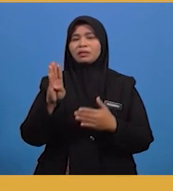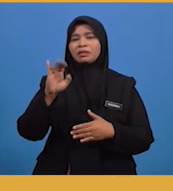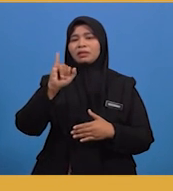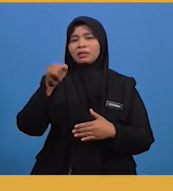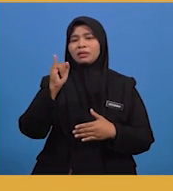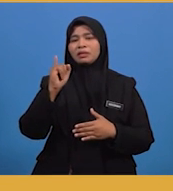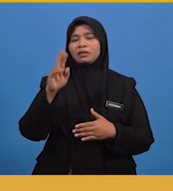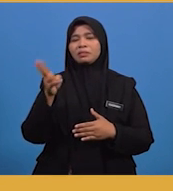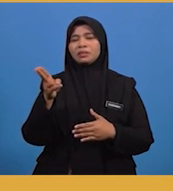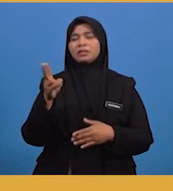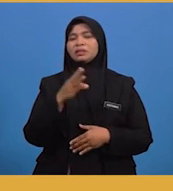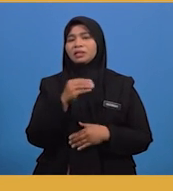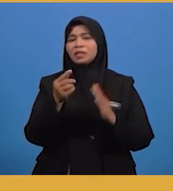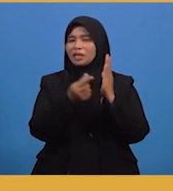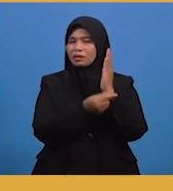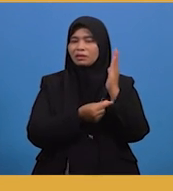getah.